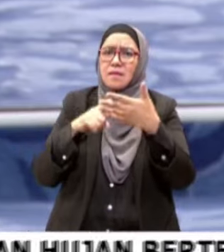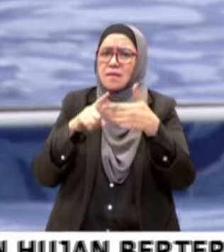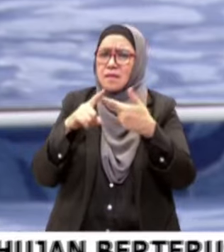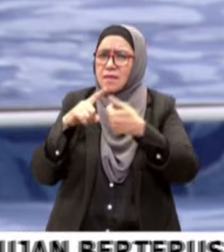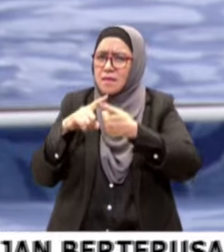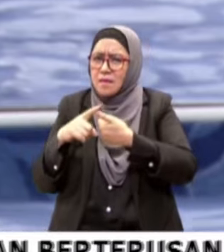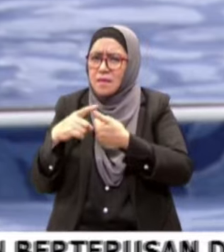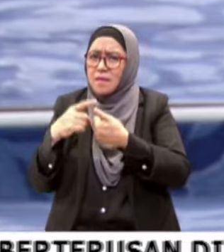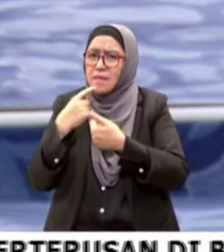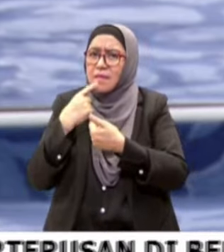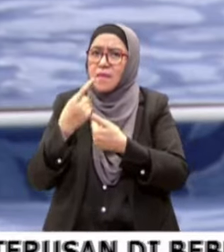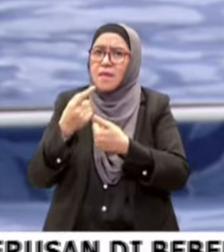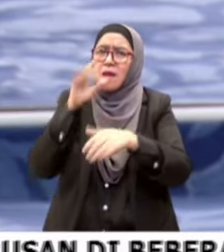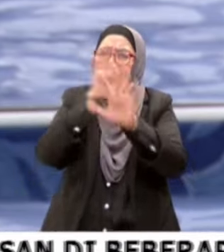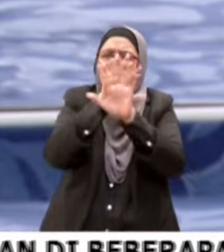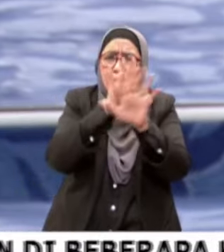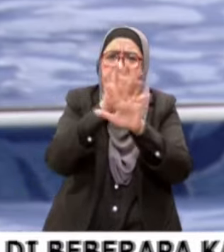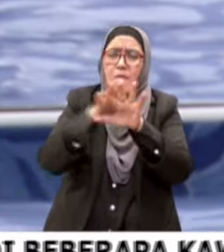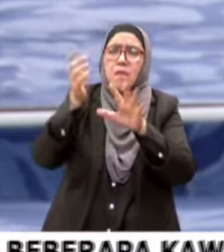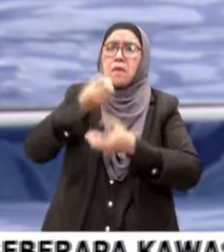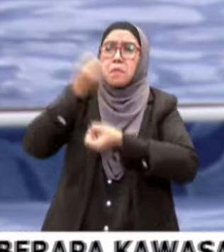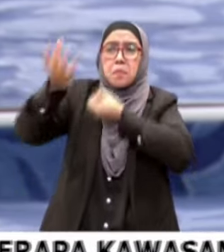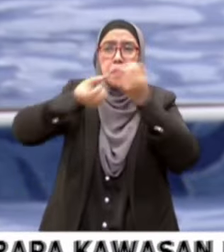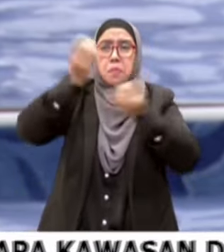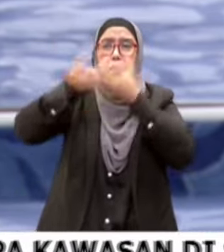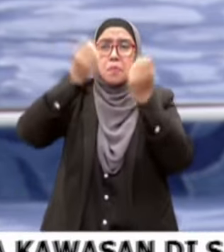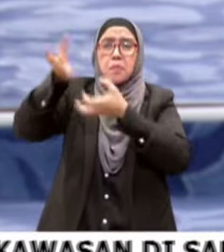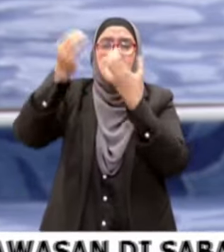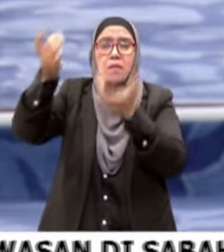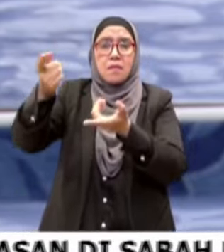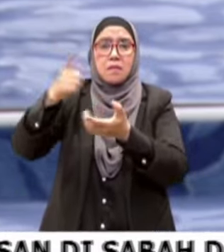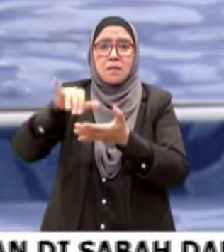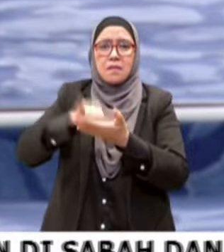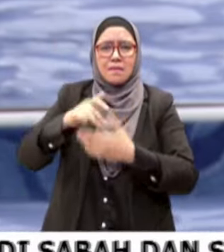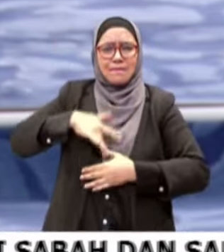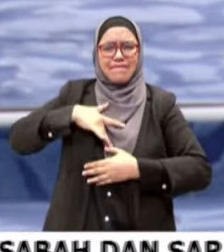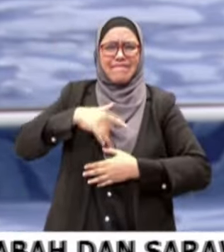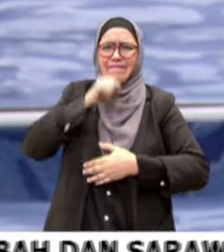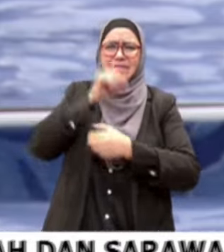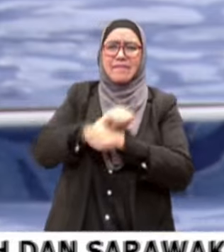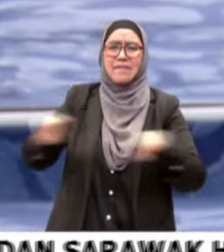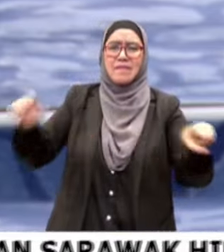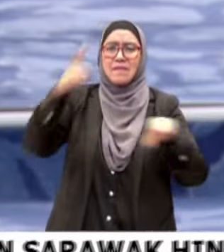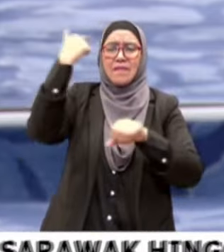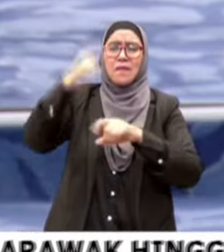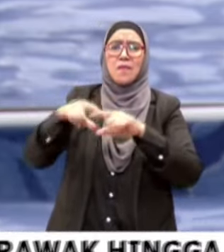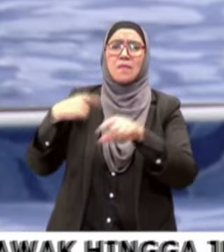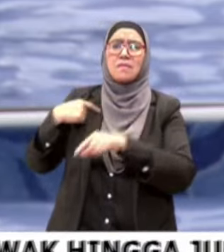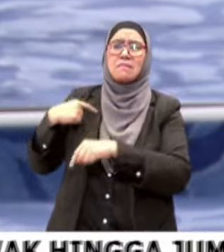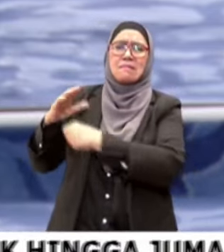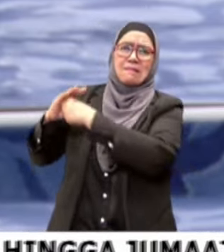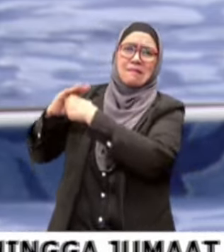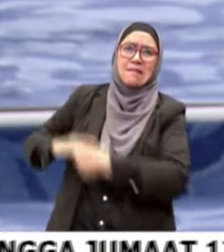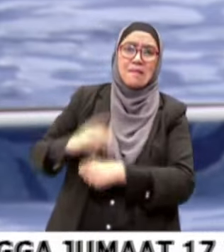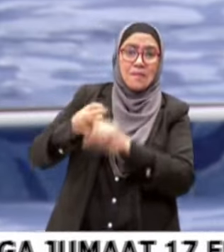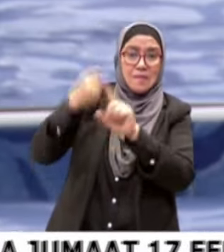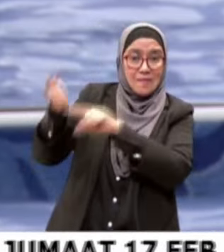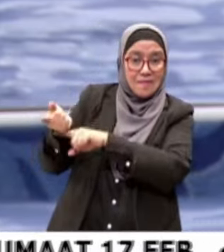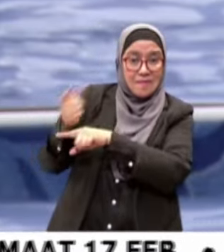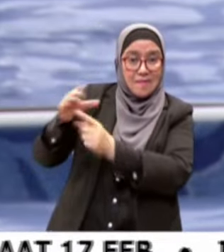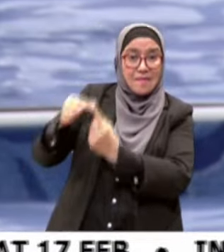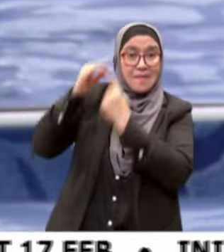eee selamat karena mendapat tekanan termasuk ee beberapa penjawab awam Ulin demikian ee kerajaan